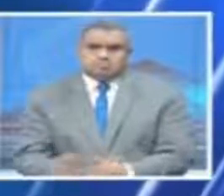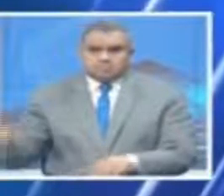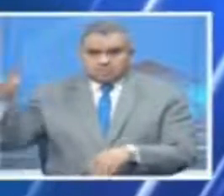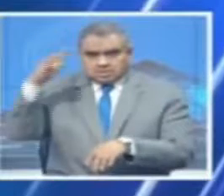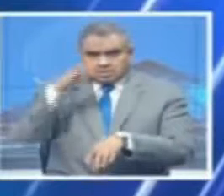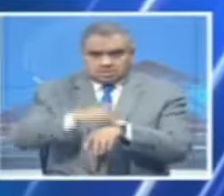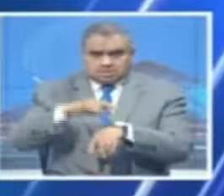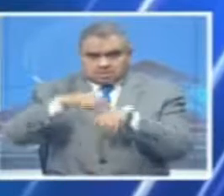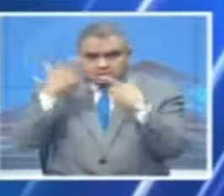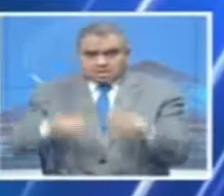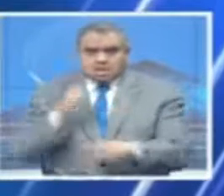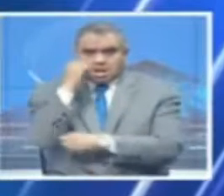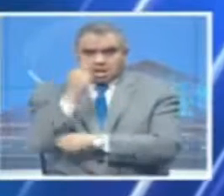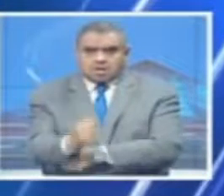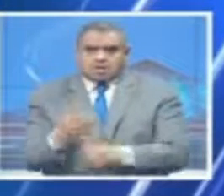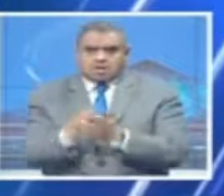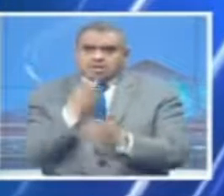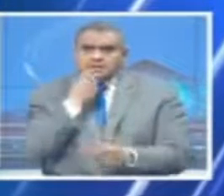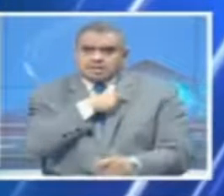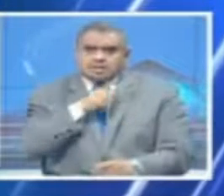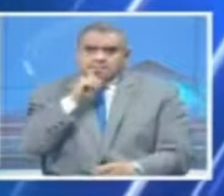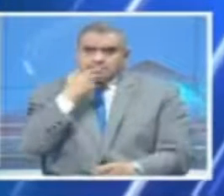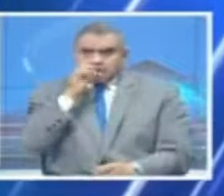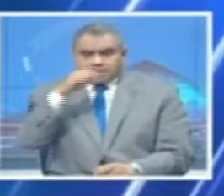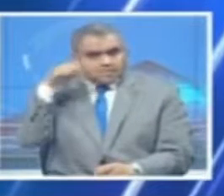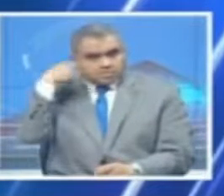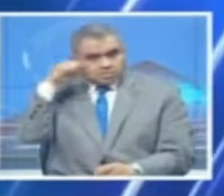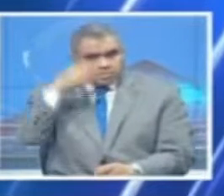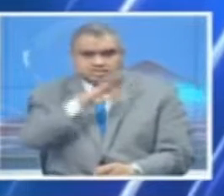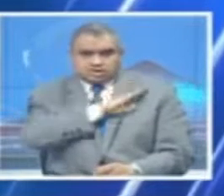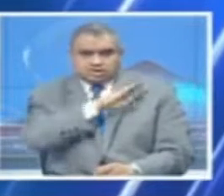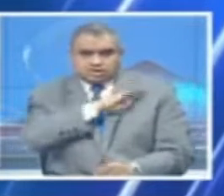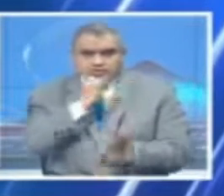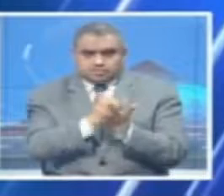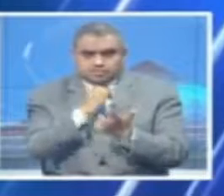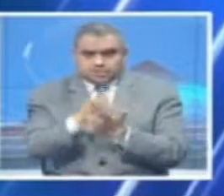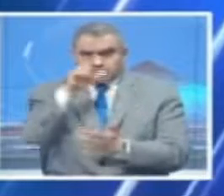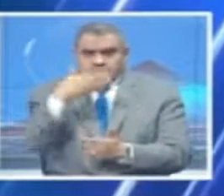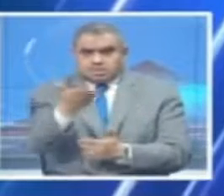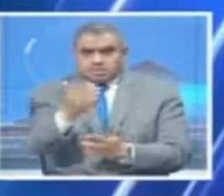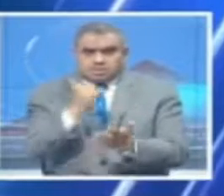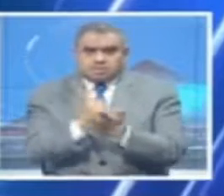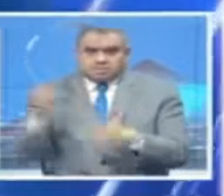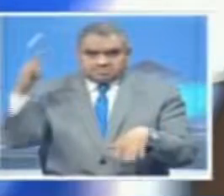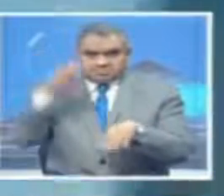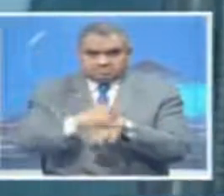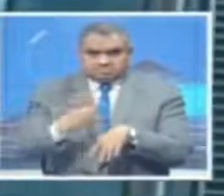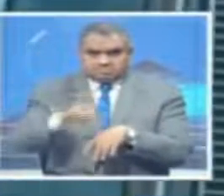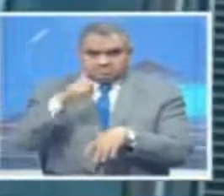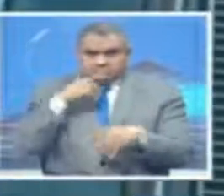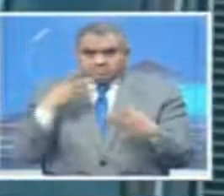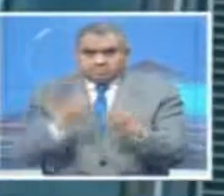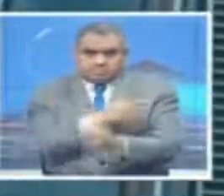عاد إلى أرض الوطن. الفريق أول محمد زكي، القائد العام للقوات المسلحة، وزير الدفاع والإنتاج الحربي،